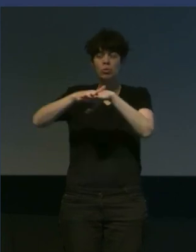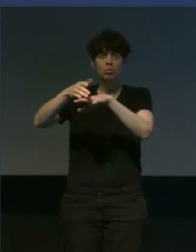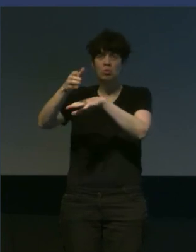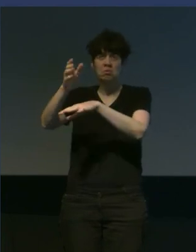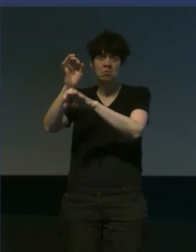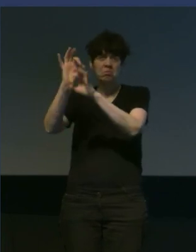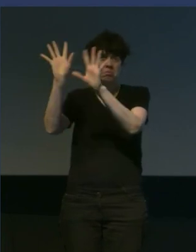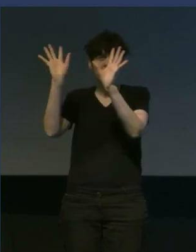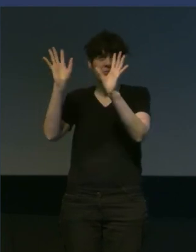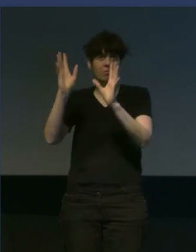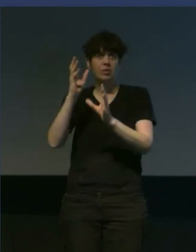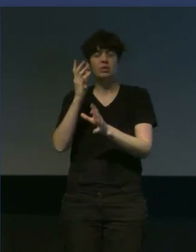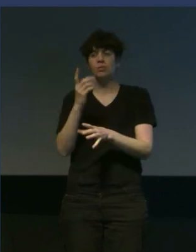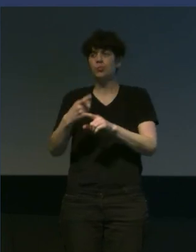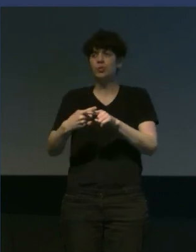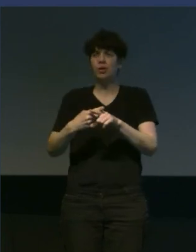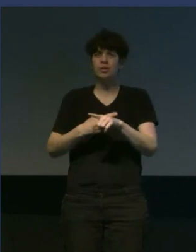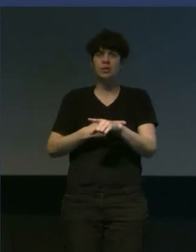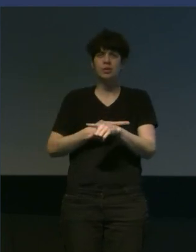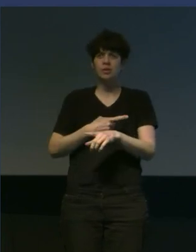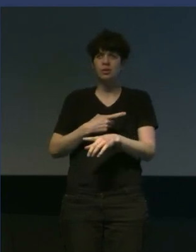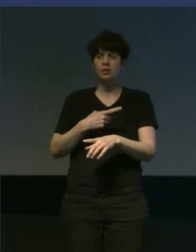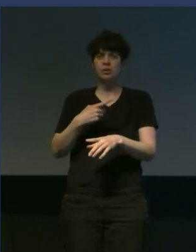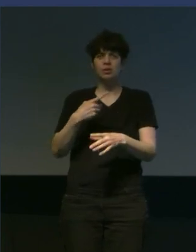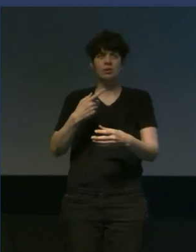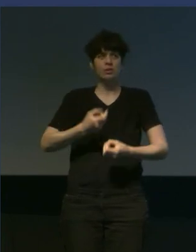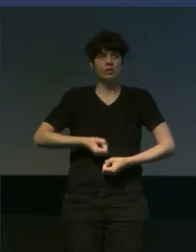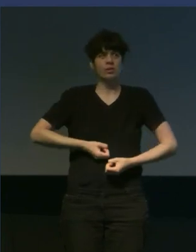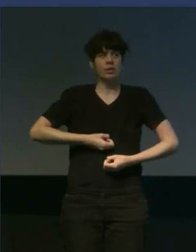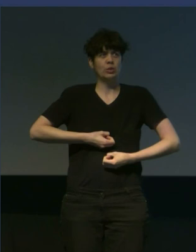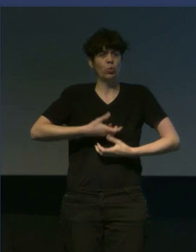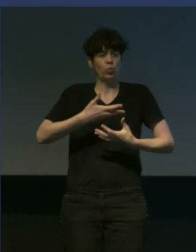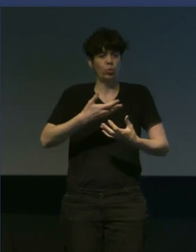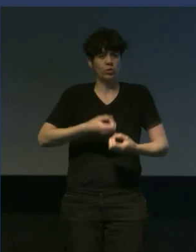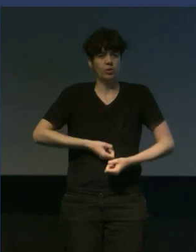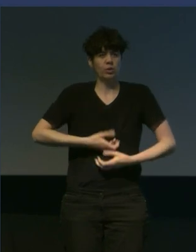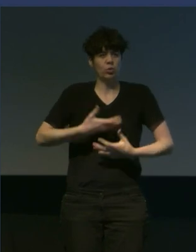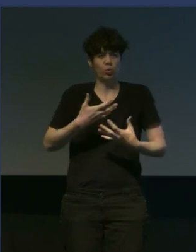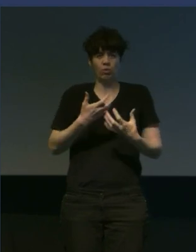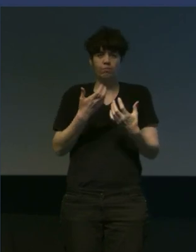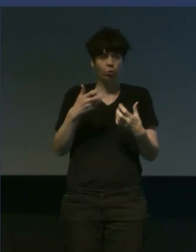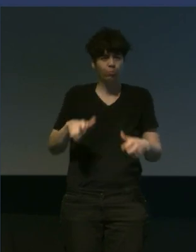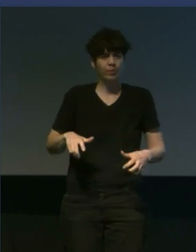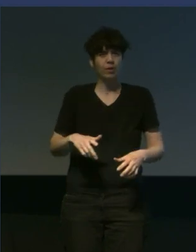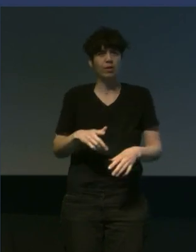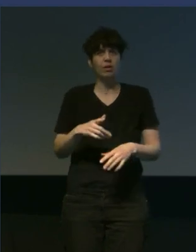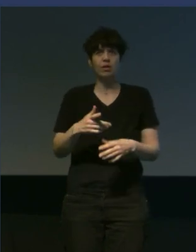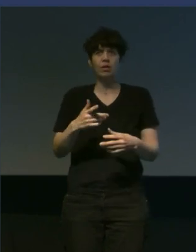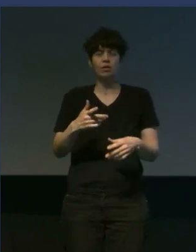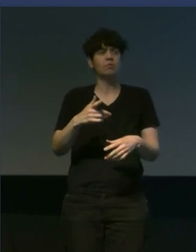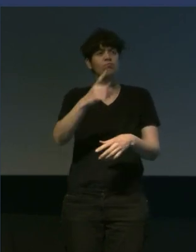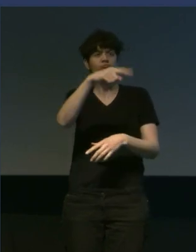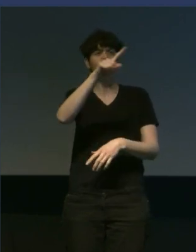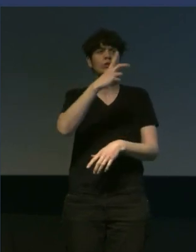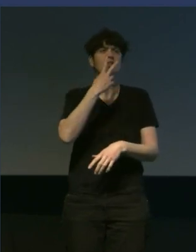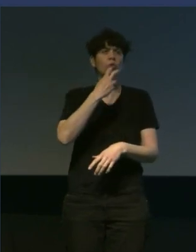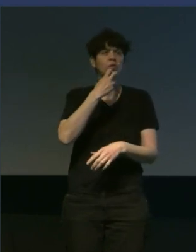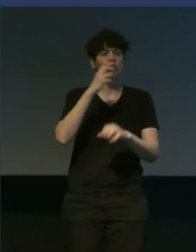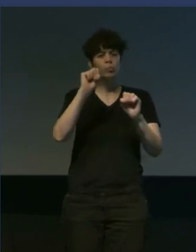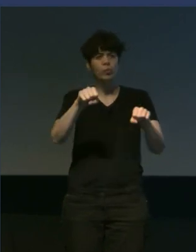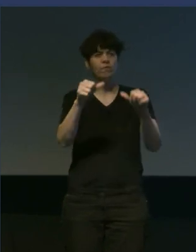petit à petit, on se rend compte que c'est pas un discours qu'on avait envie d'adopter en disant, bah, vous, citoyens, faites ce que vous pouvez